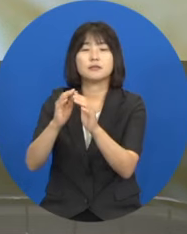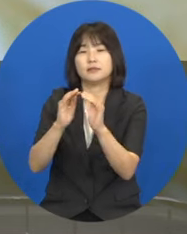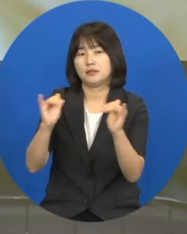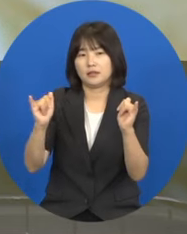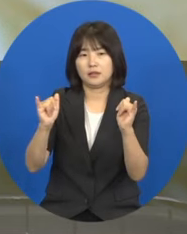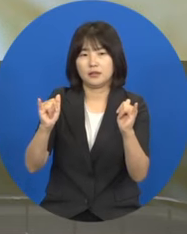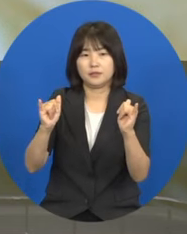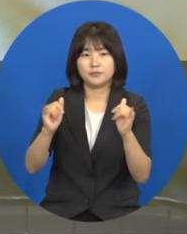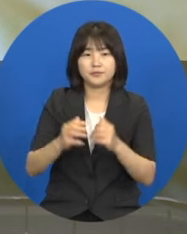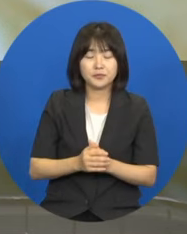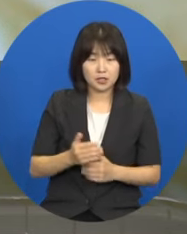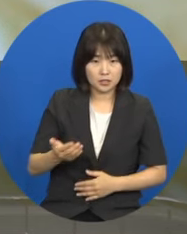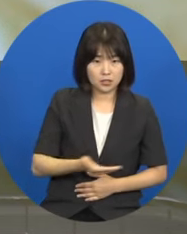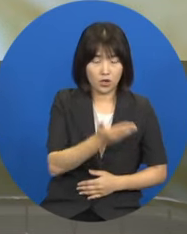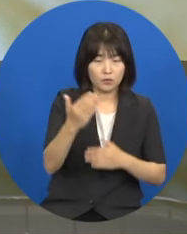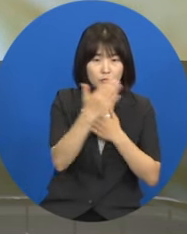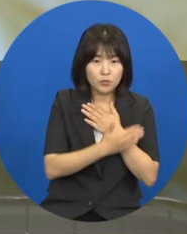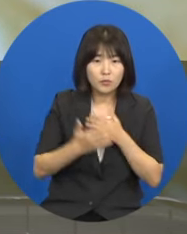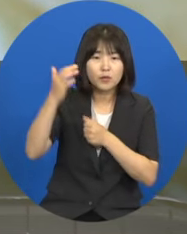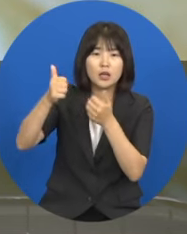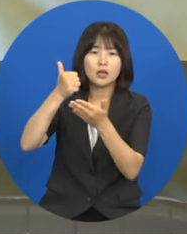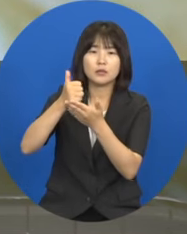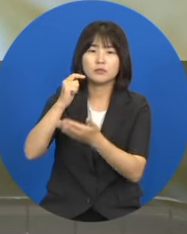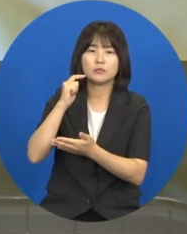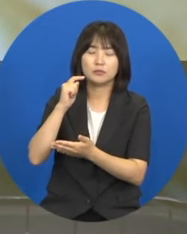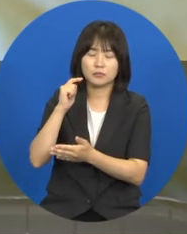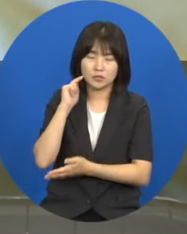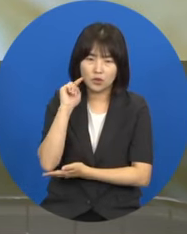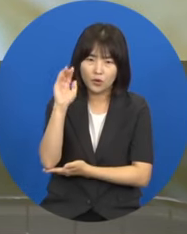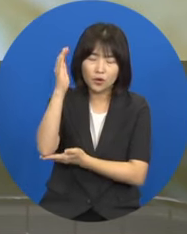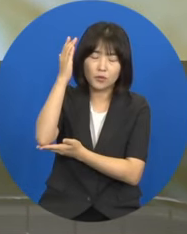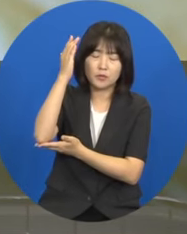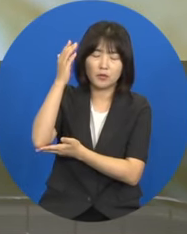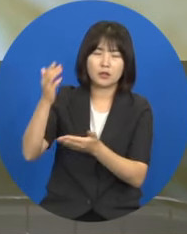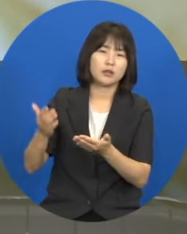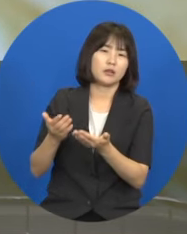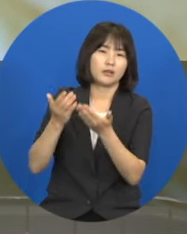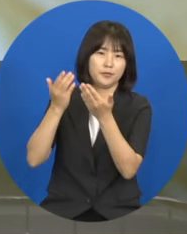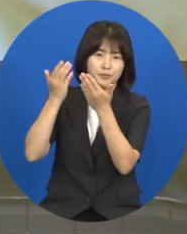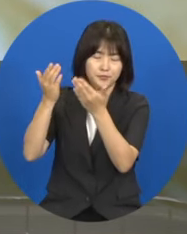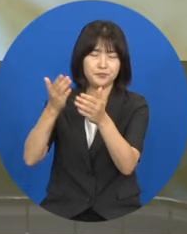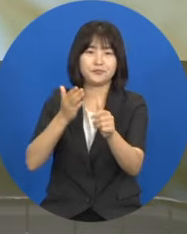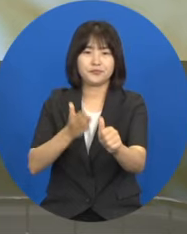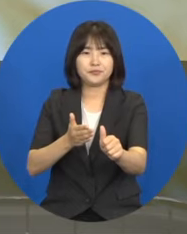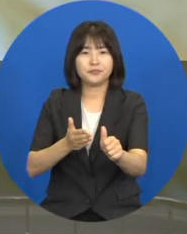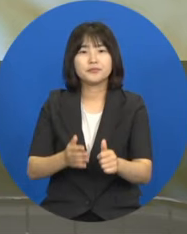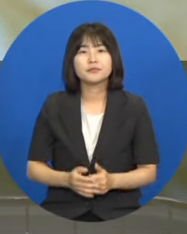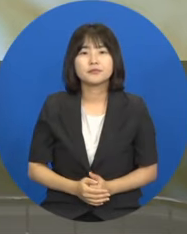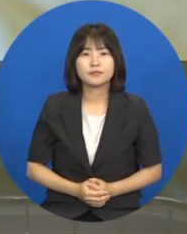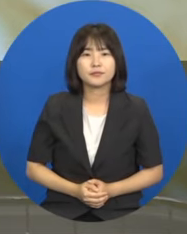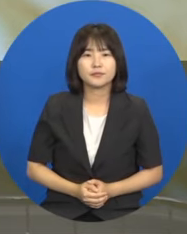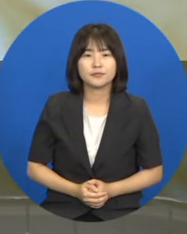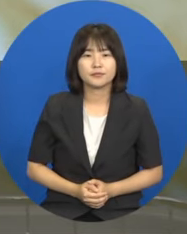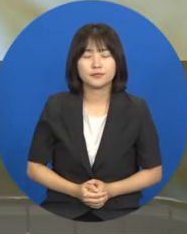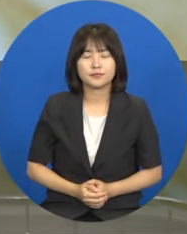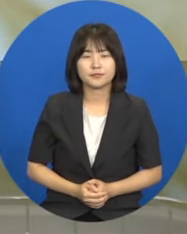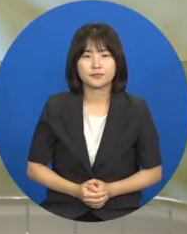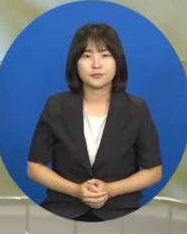사람들입니다. 그러므로 여러분의 몸을 하나님을 영화롭게 하십시오.